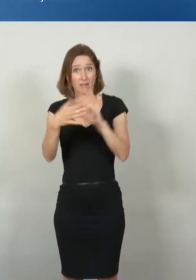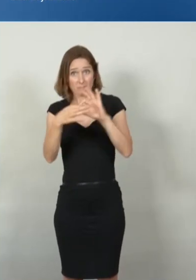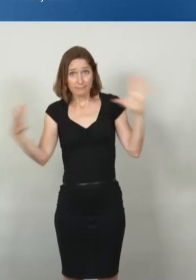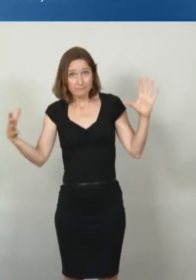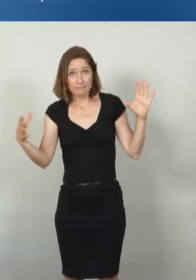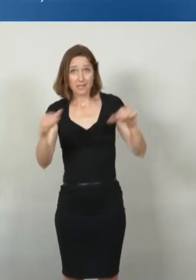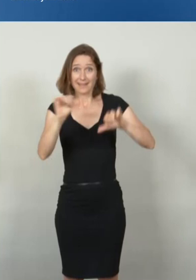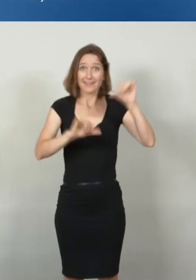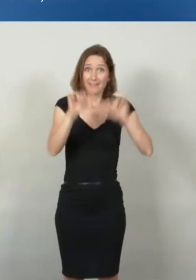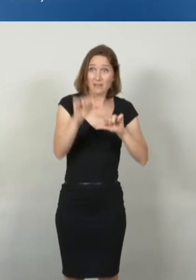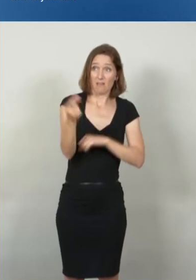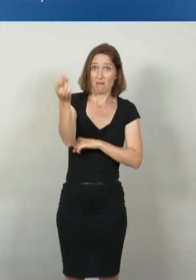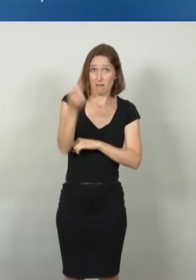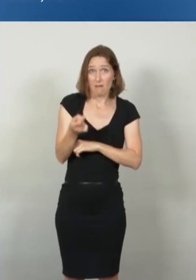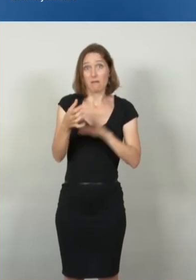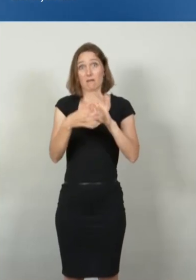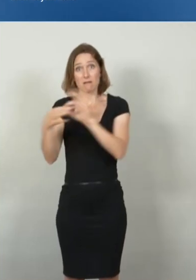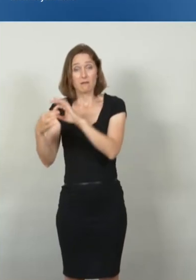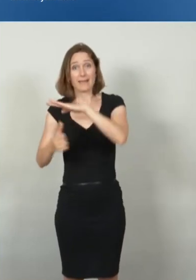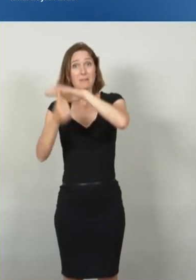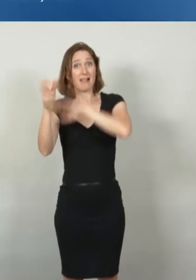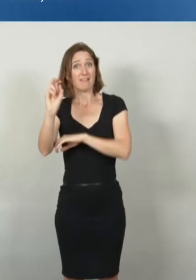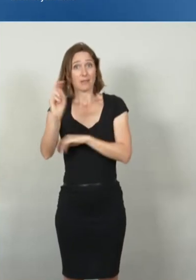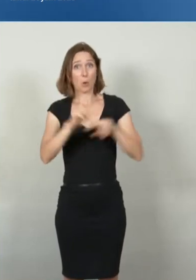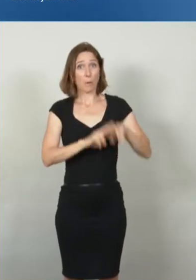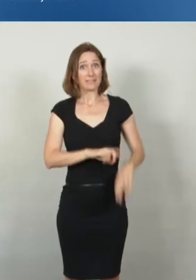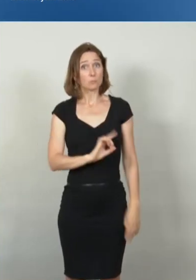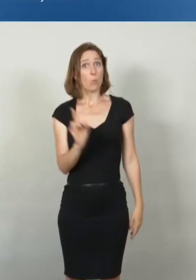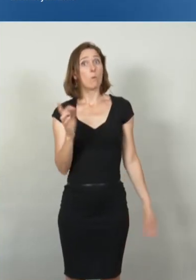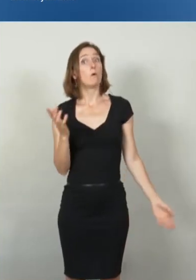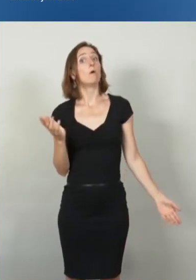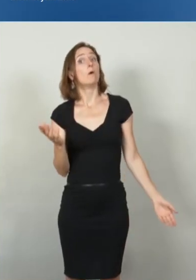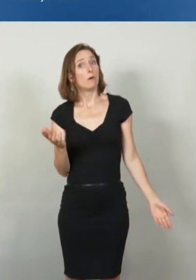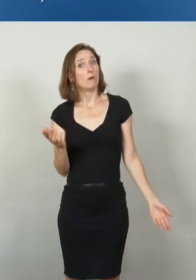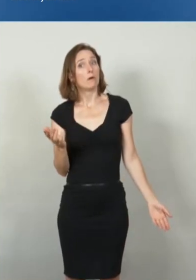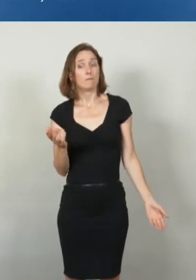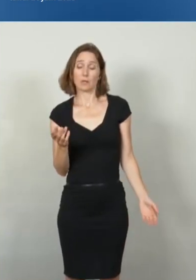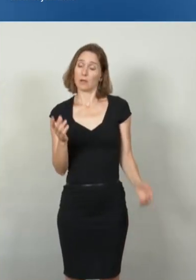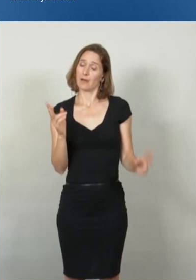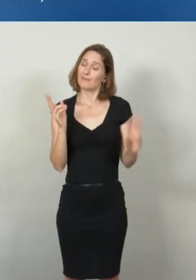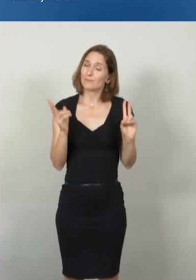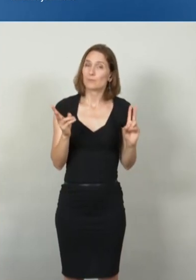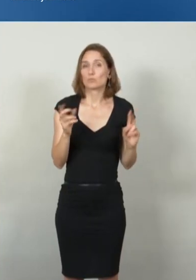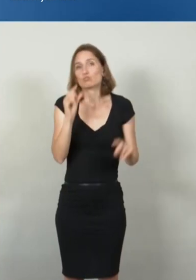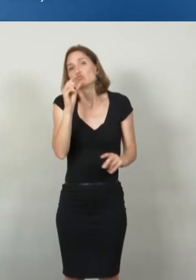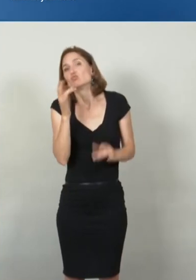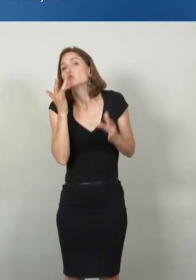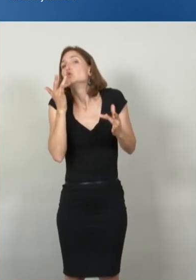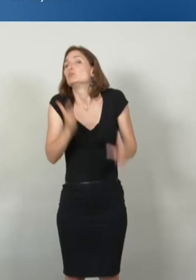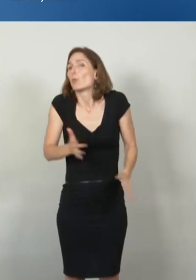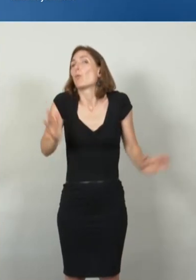ont été initiés et enclenchés par la dynamique Grenoble capitale verte là aussi on peut le dire une petite déception je